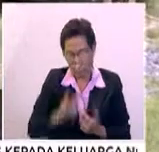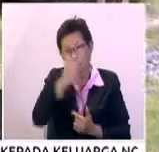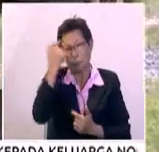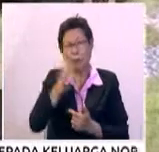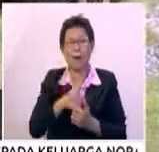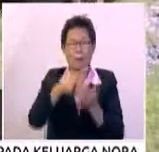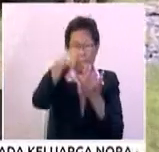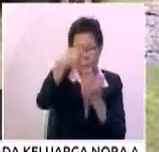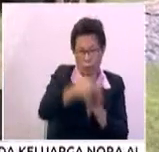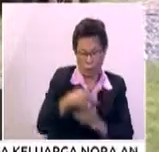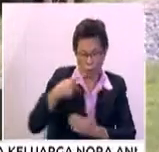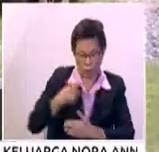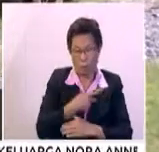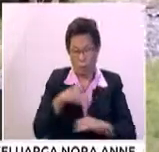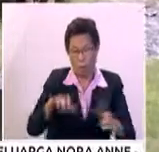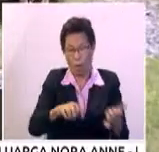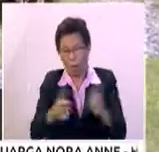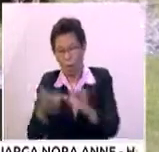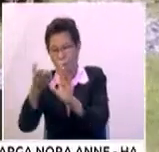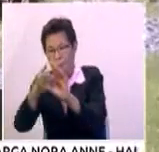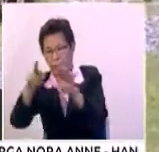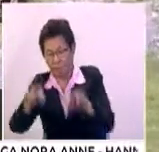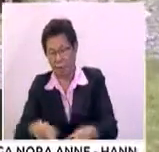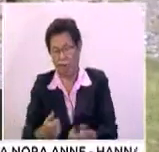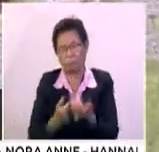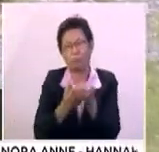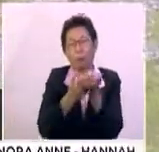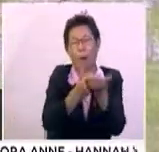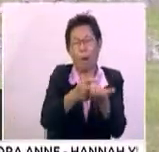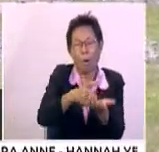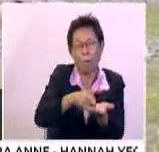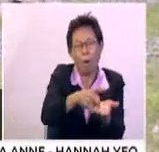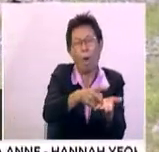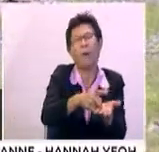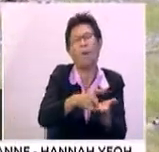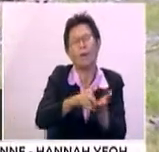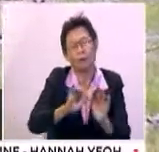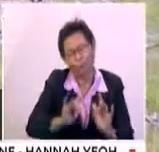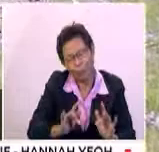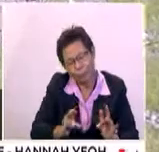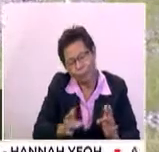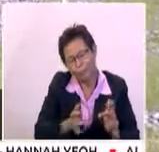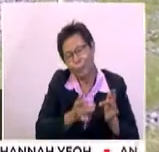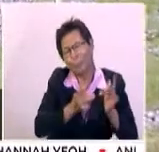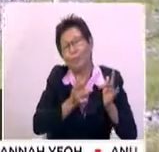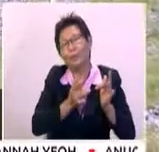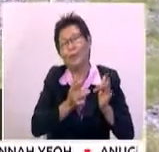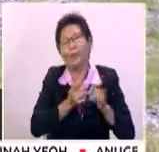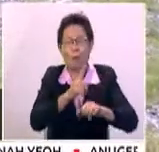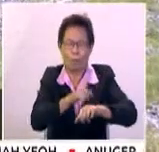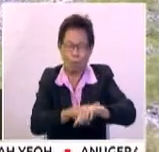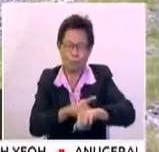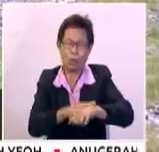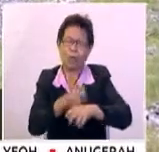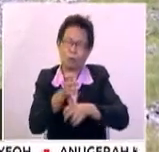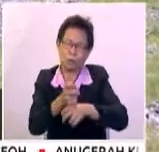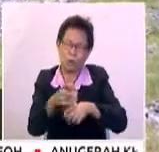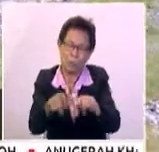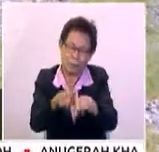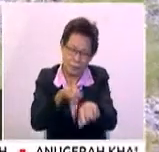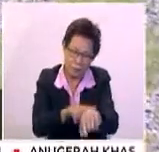inisiatif yang dilakukan oleh Bank Rakyat memberi sumbangan kepada mereka sedikit sebanyak dapat membantu meringankan beban mereka melalui waktu-waktu yang sukar